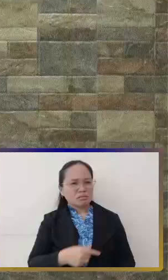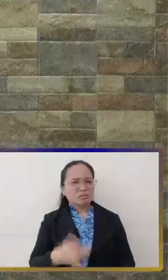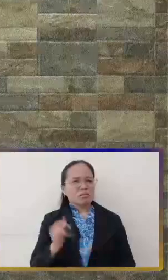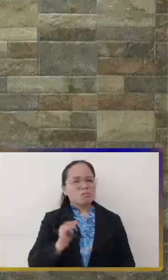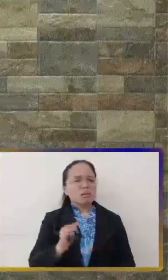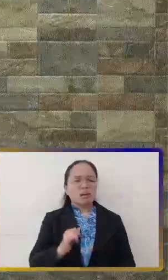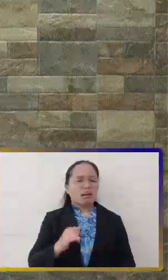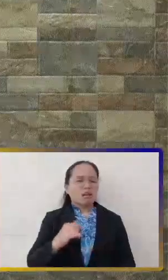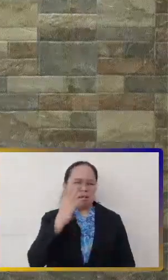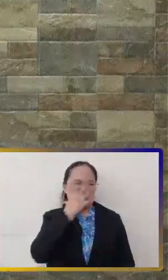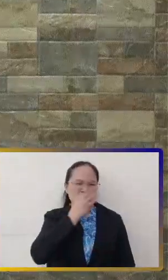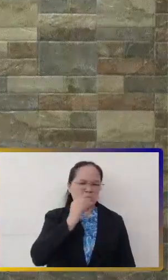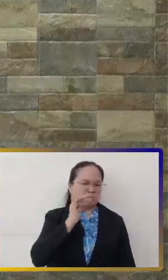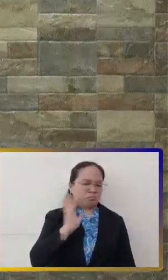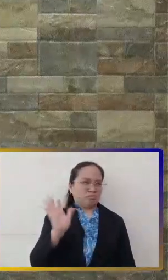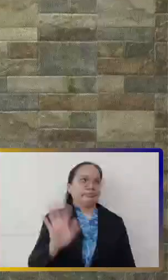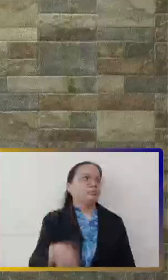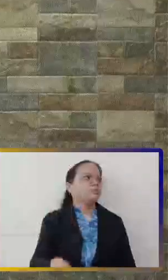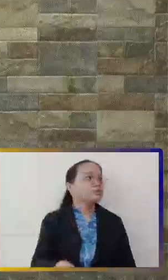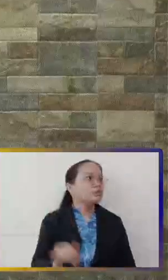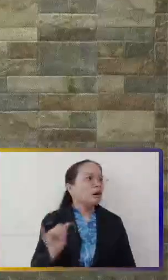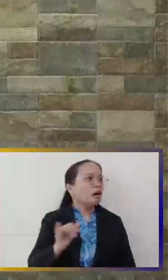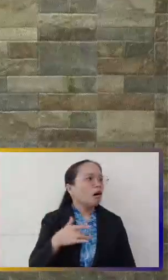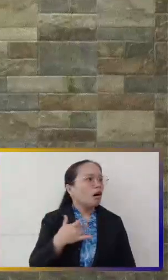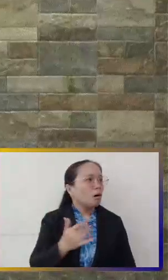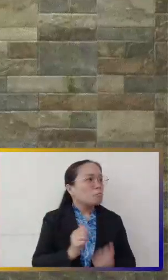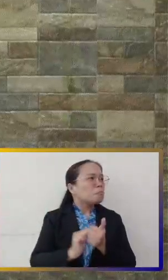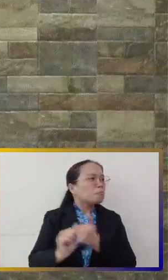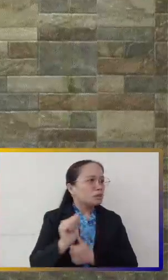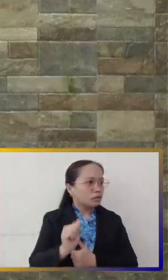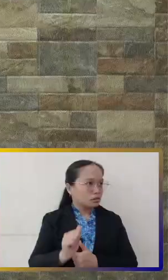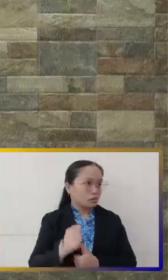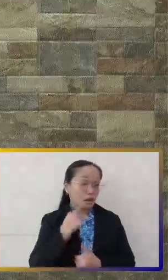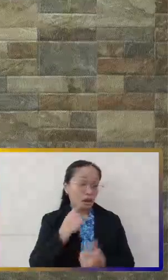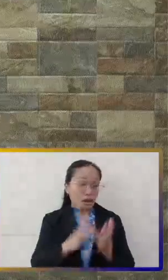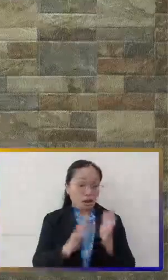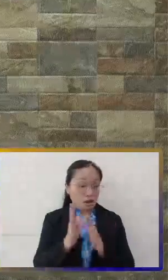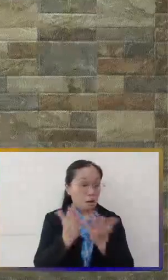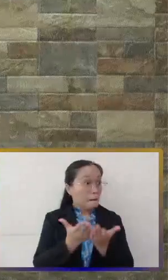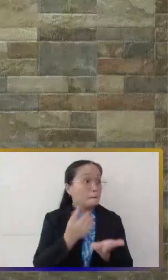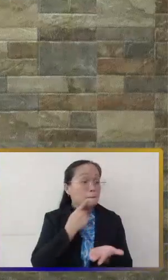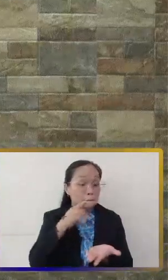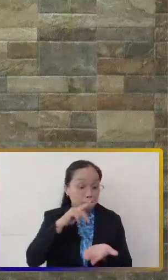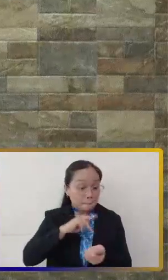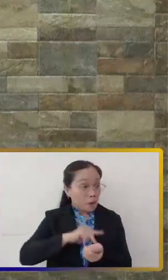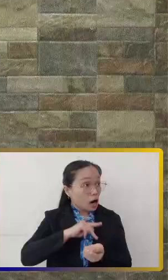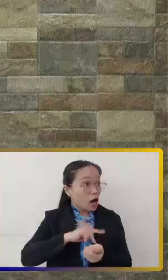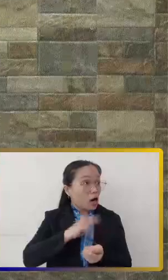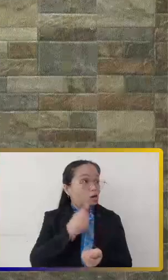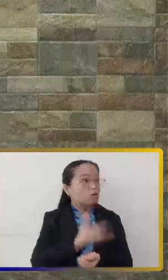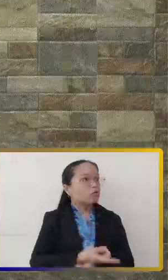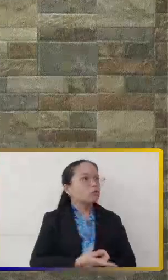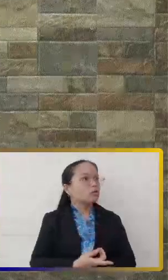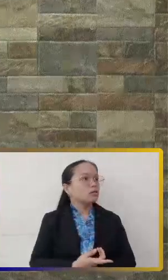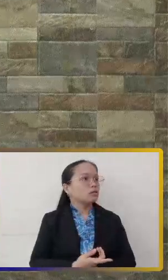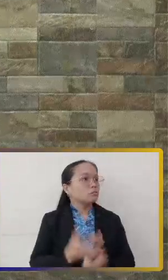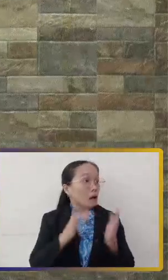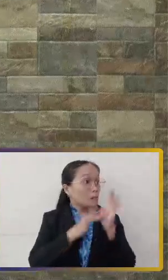now. Here's what the Apostle Paul said. Be ye holy, for he is